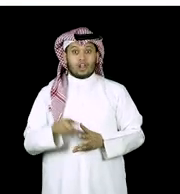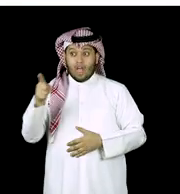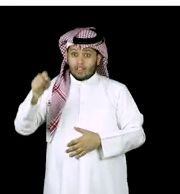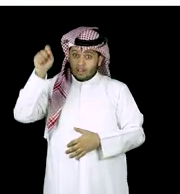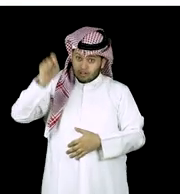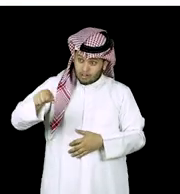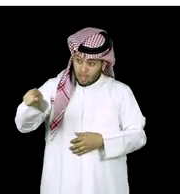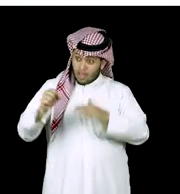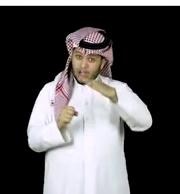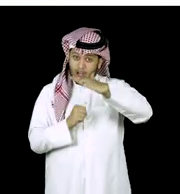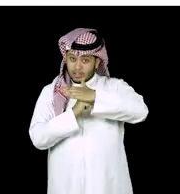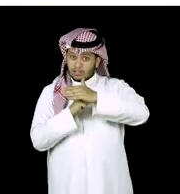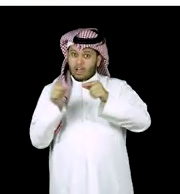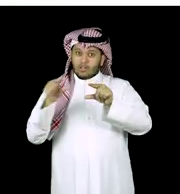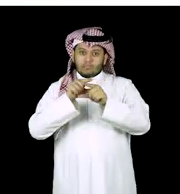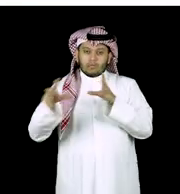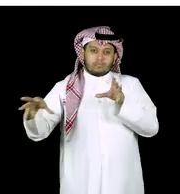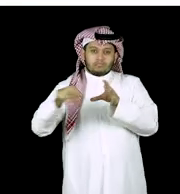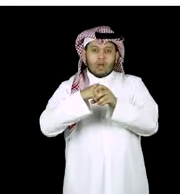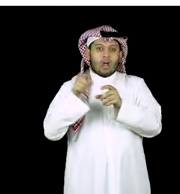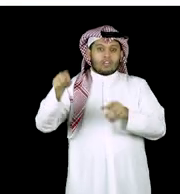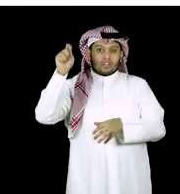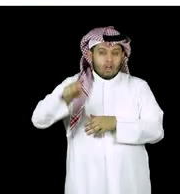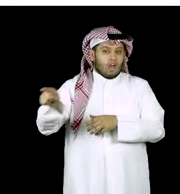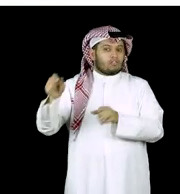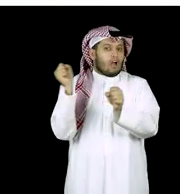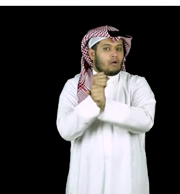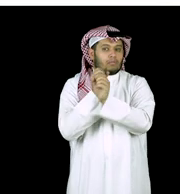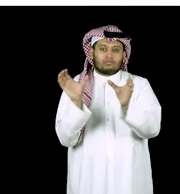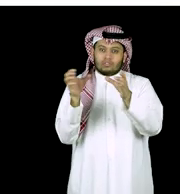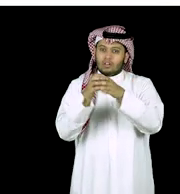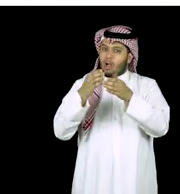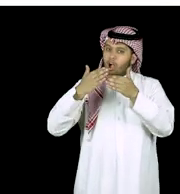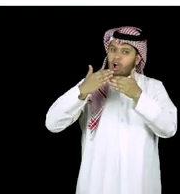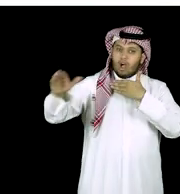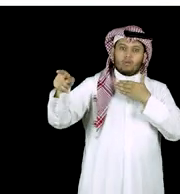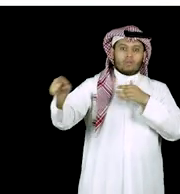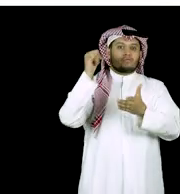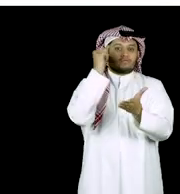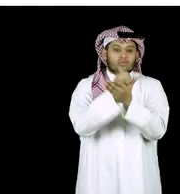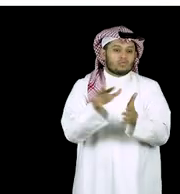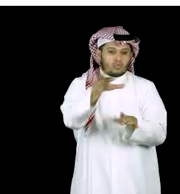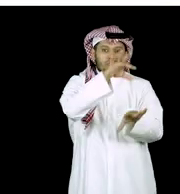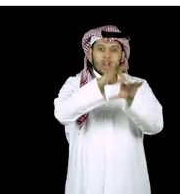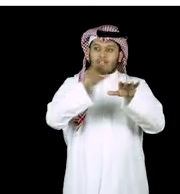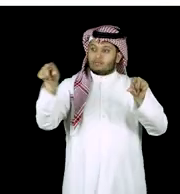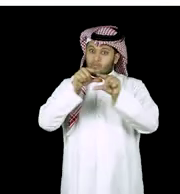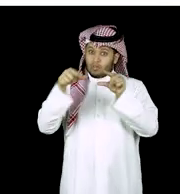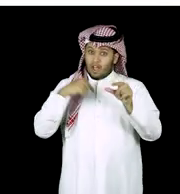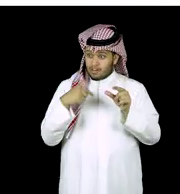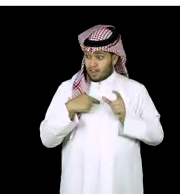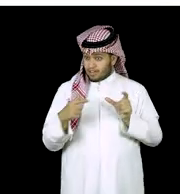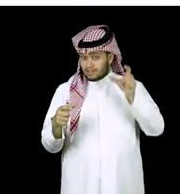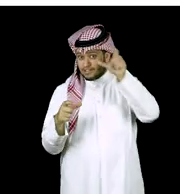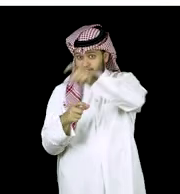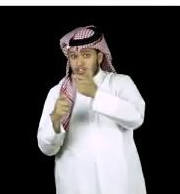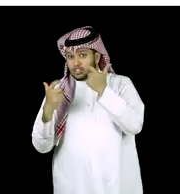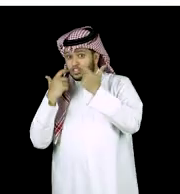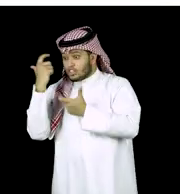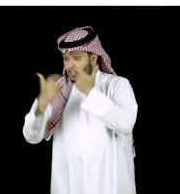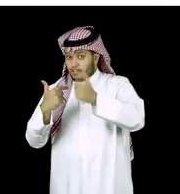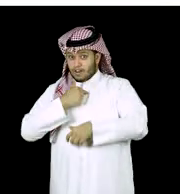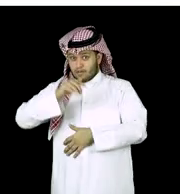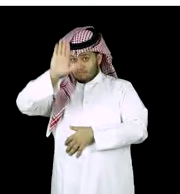الأساس يعتبر القضاة سلطة مستقلة مصدرها الأمة، وإذا كان الإشراف على هذه السلطة